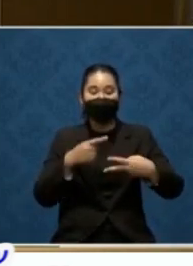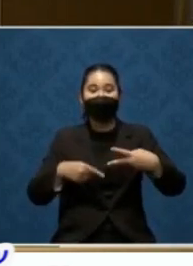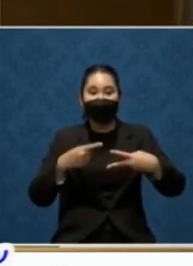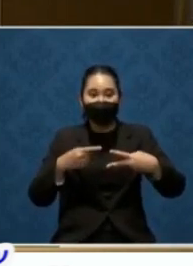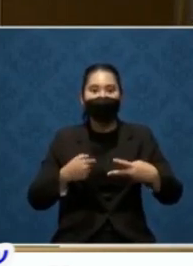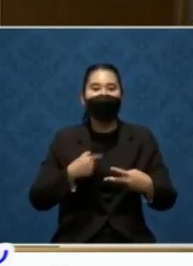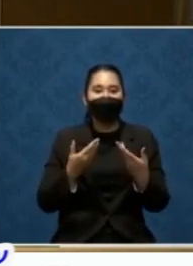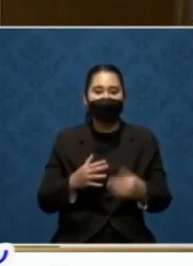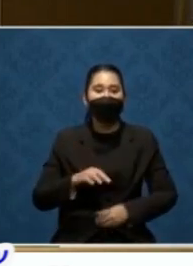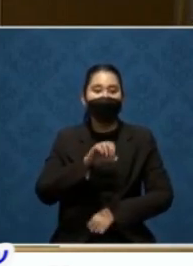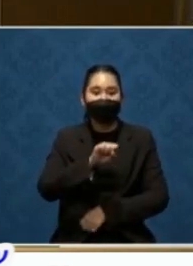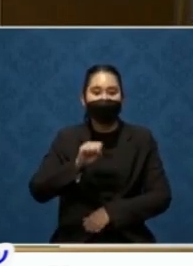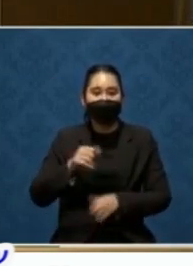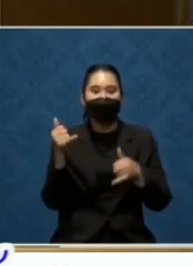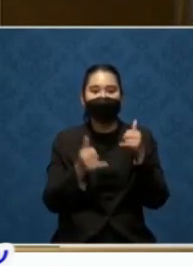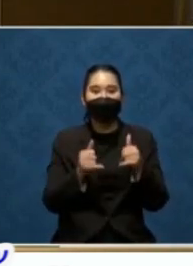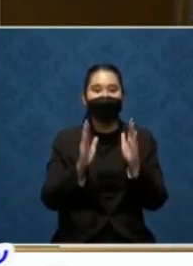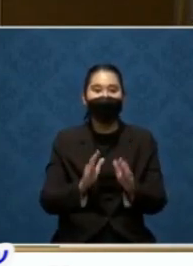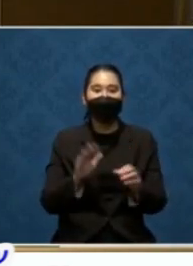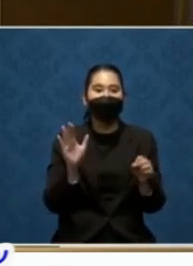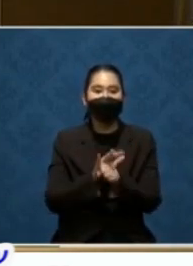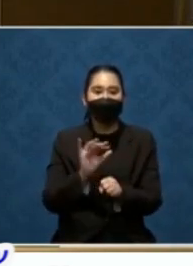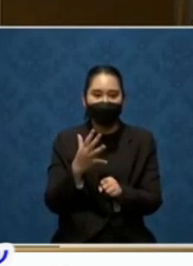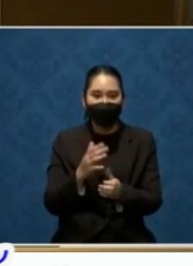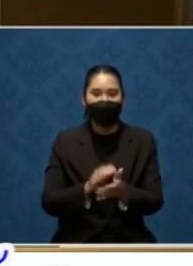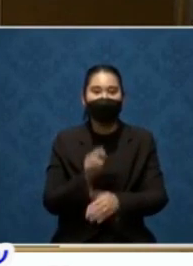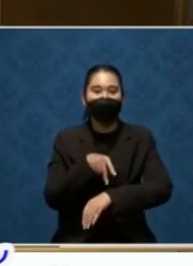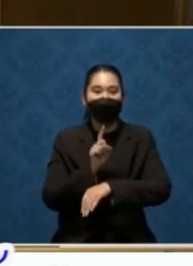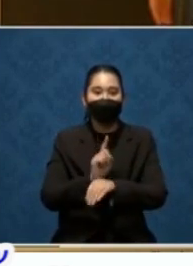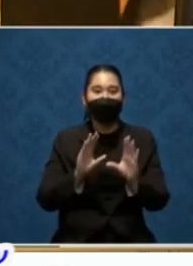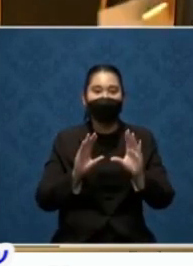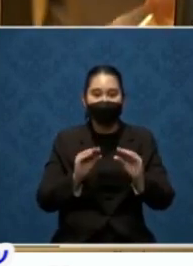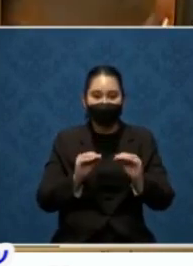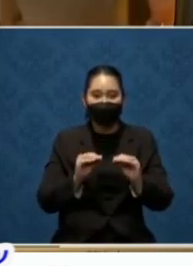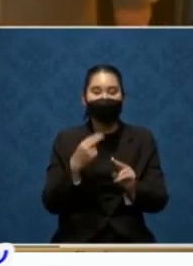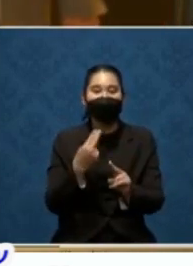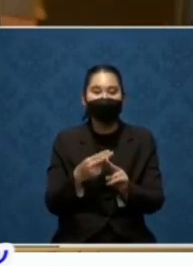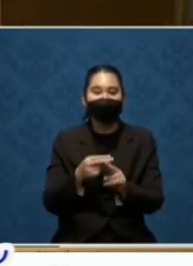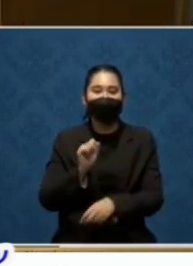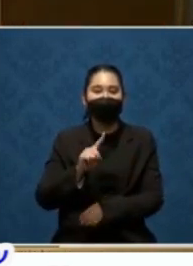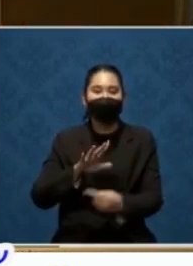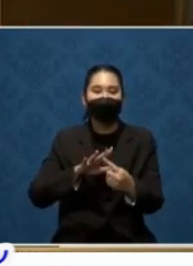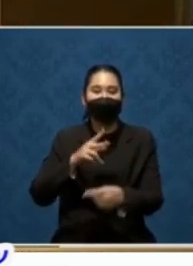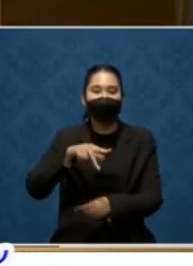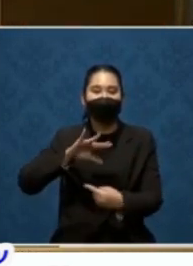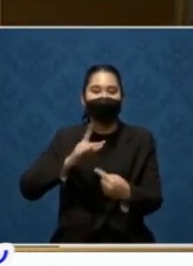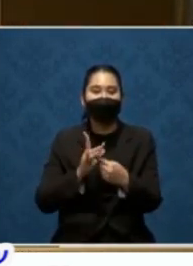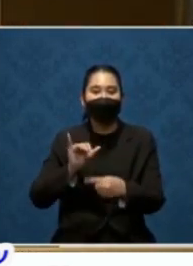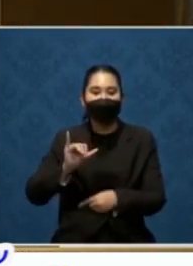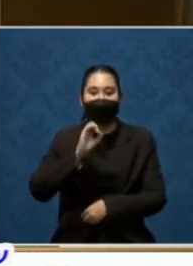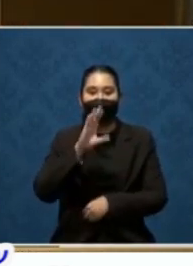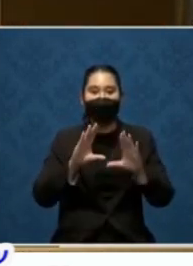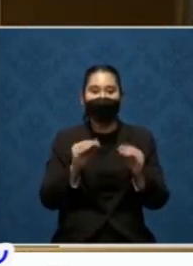ชิกมาแสดงตนไม่ครบองค์ประชุมประธานของที่ประชุมท่านรองสุภชัยโปสุจึงได้สั่งปิดการ